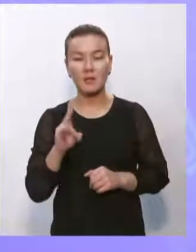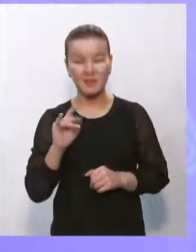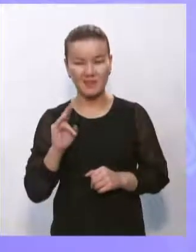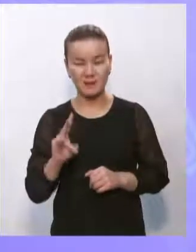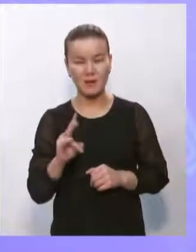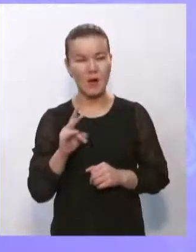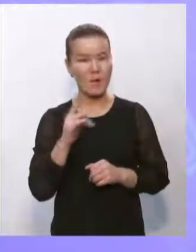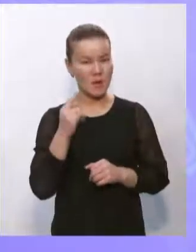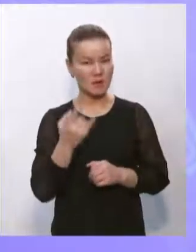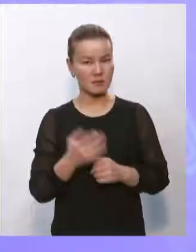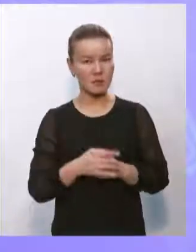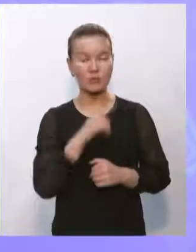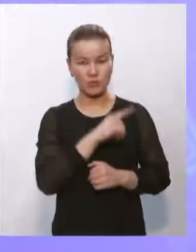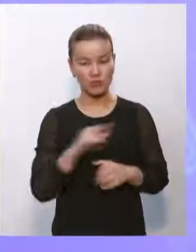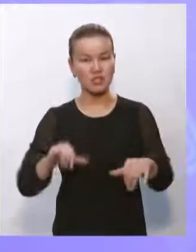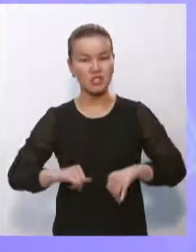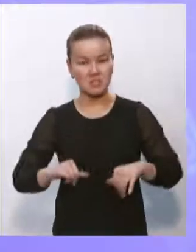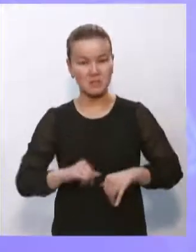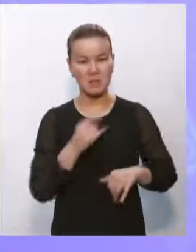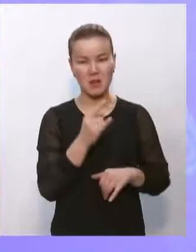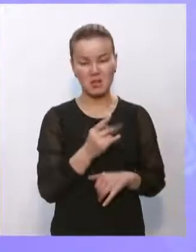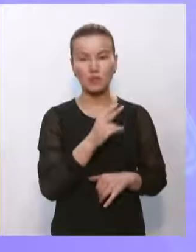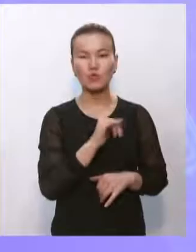Бул жылкынын баласы, кулун.